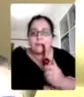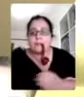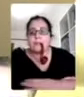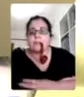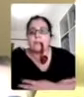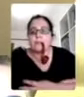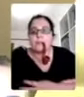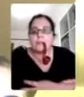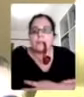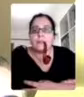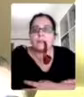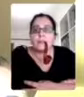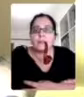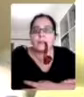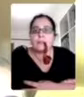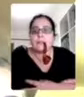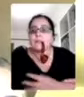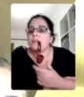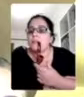Hı.